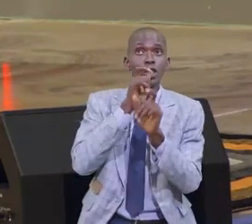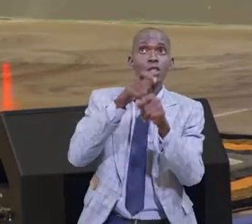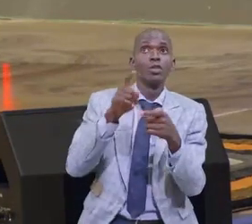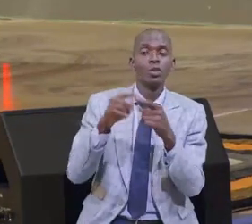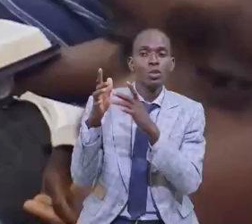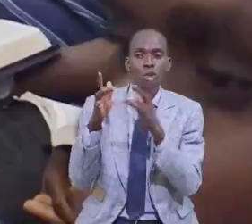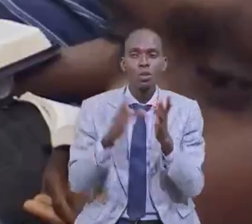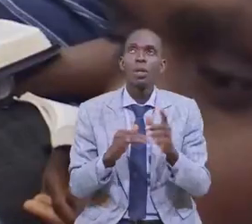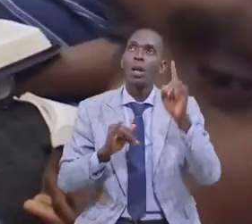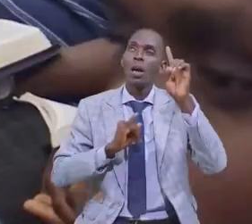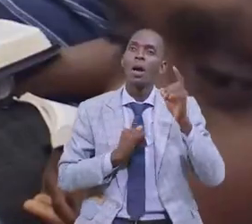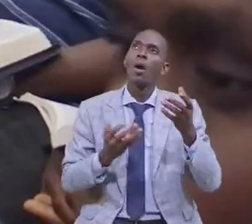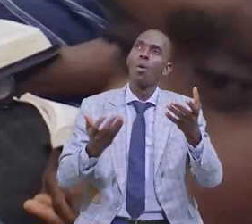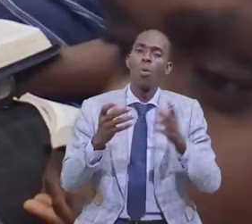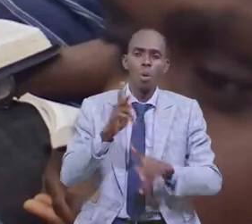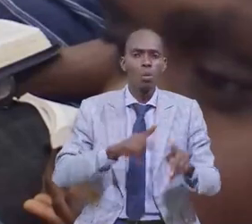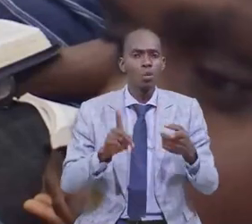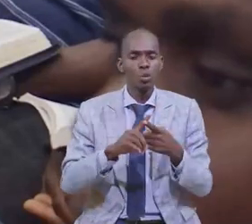m'as donné, je veux qu'il soit avec moi,